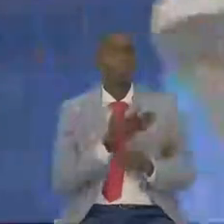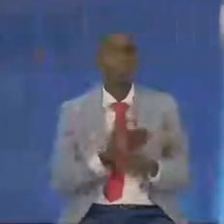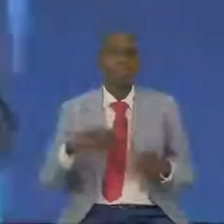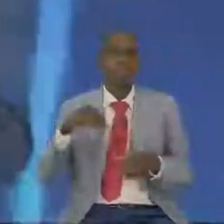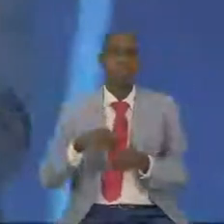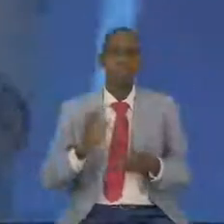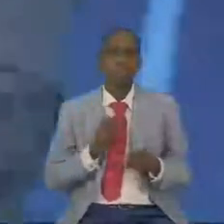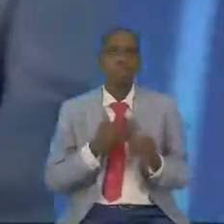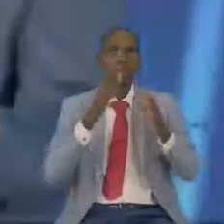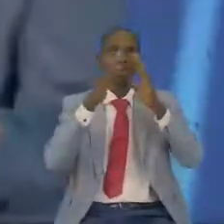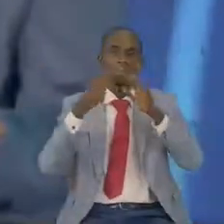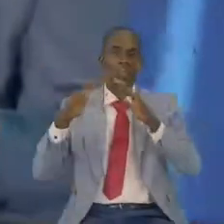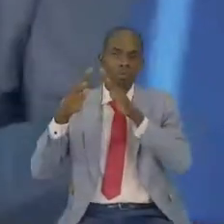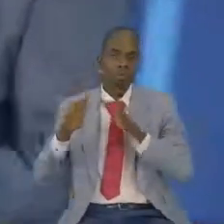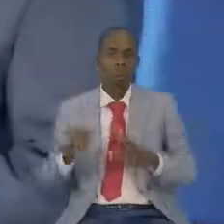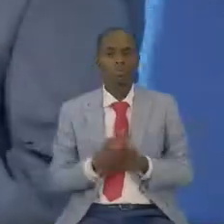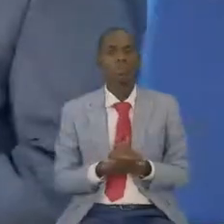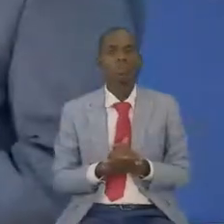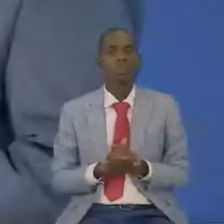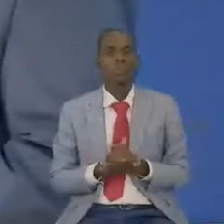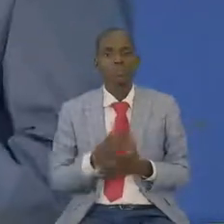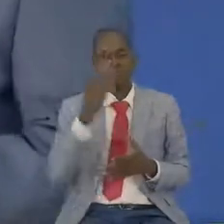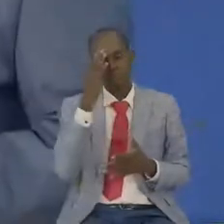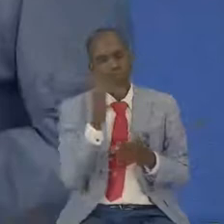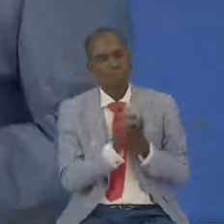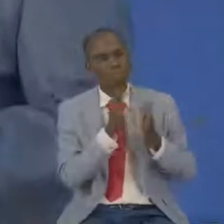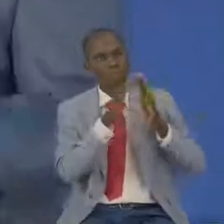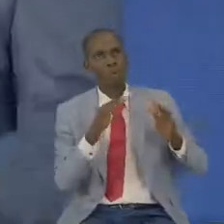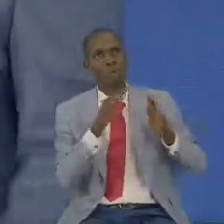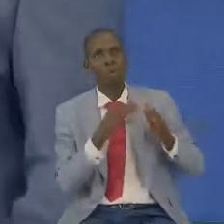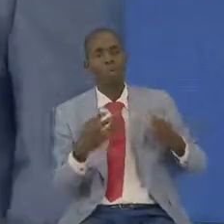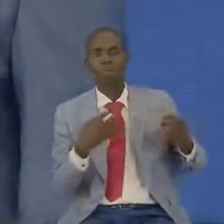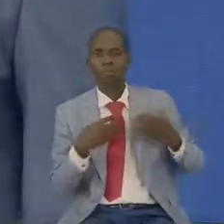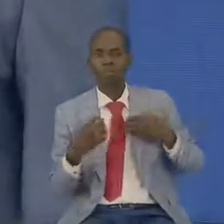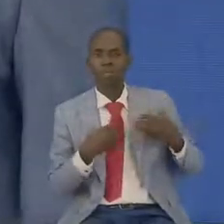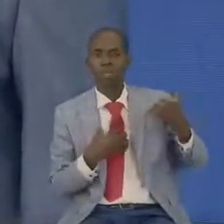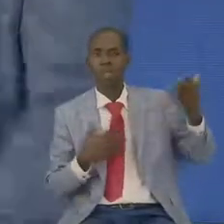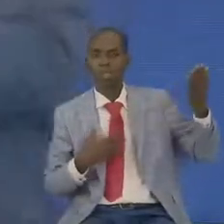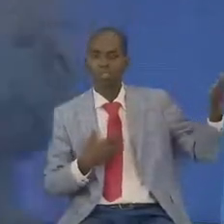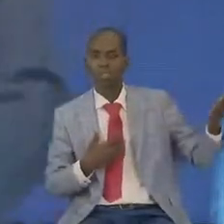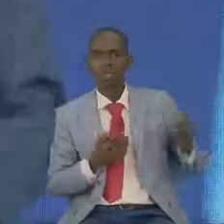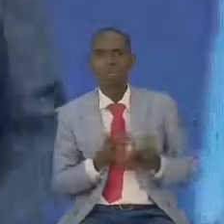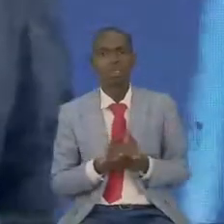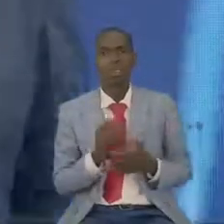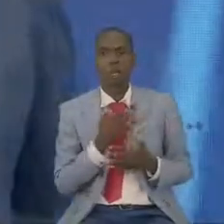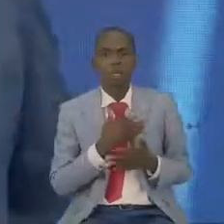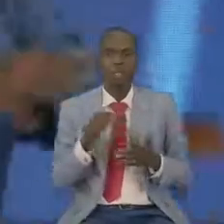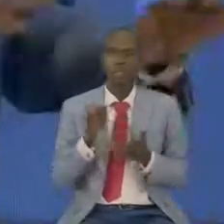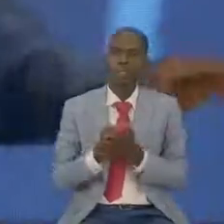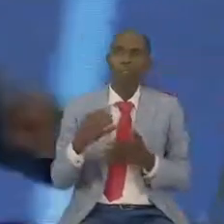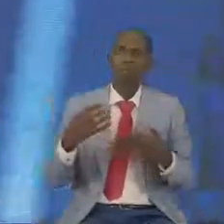notre communauté. Telle communauté qui murmure, qui se plaigne, telle autre